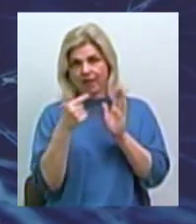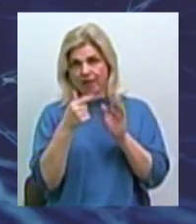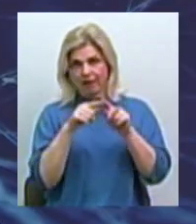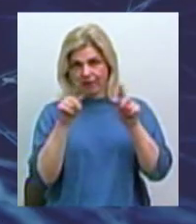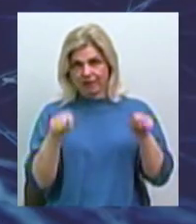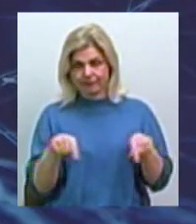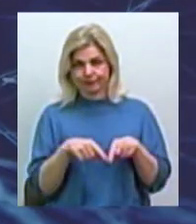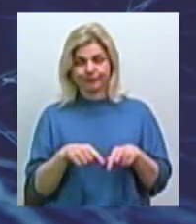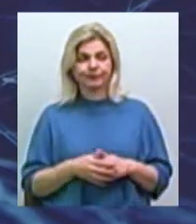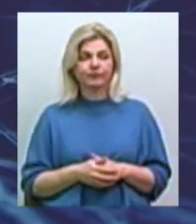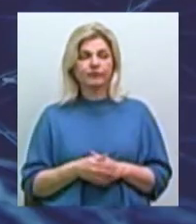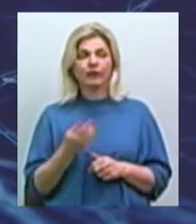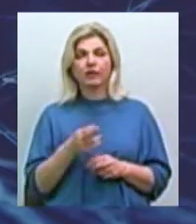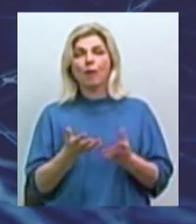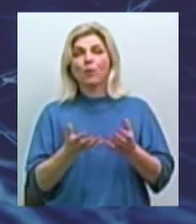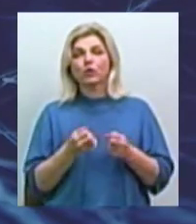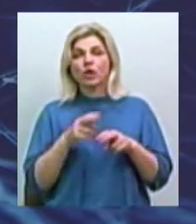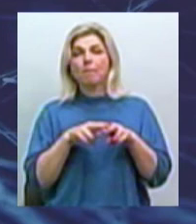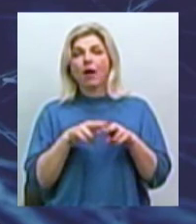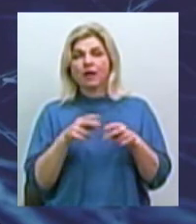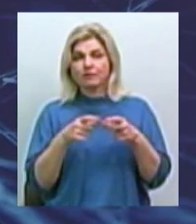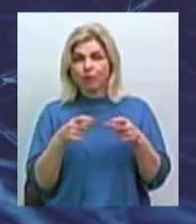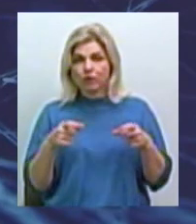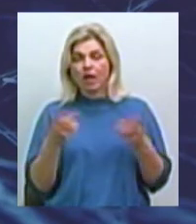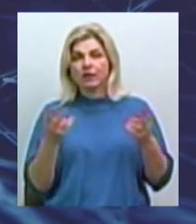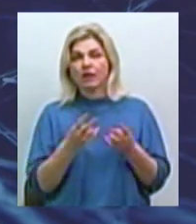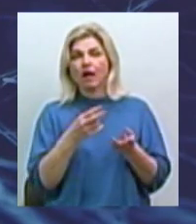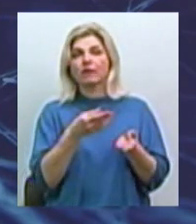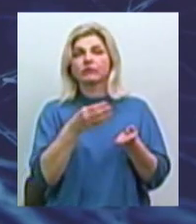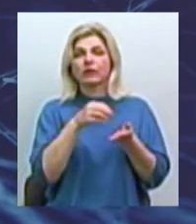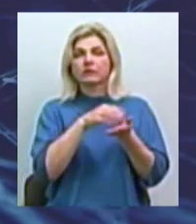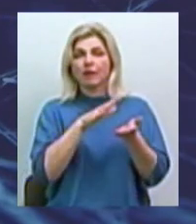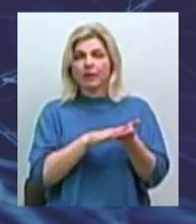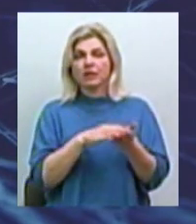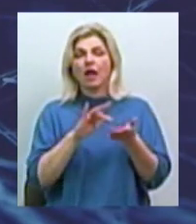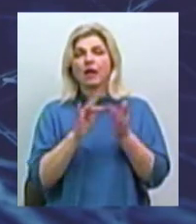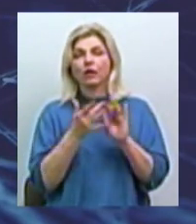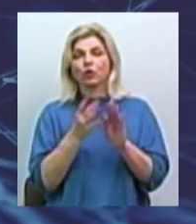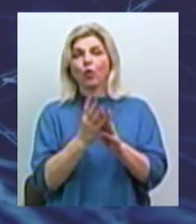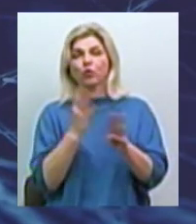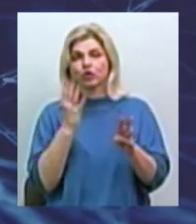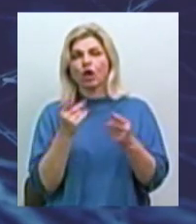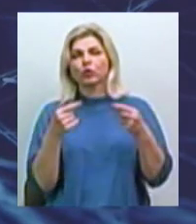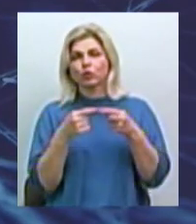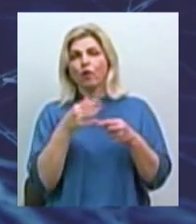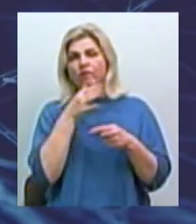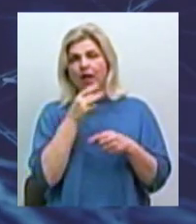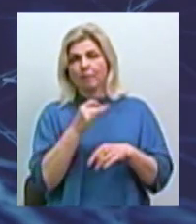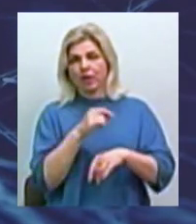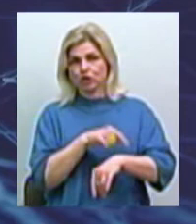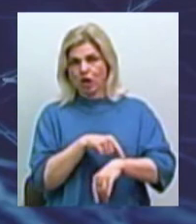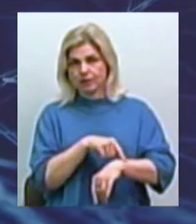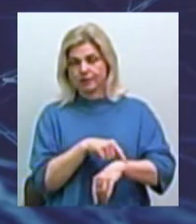Для отримання ID-картки спочатку потрібно зареєструватись у електронній черзі на певний день і час. Як це зробити?